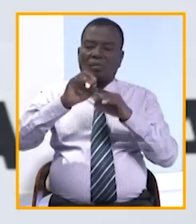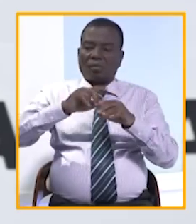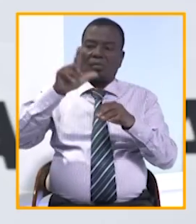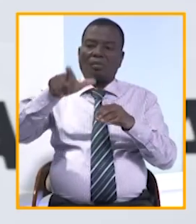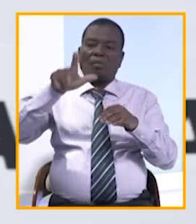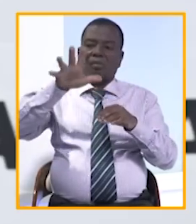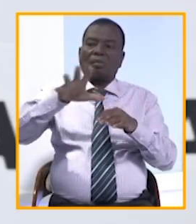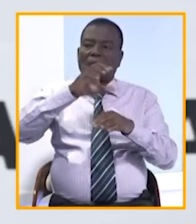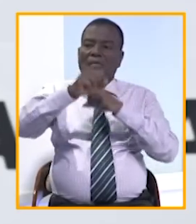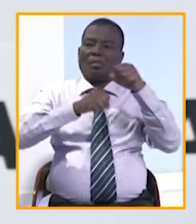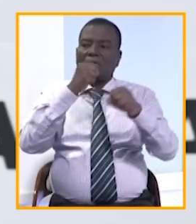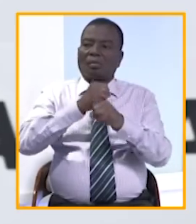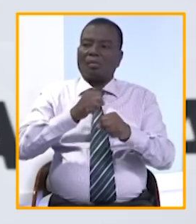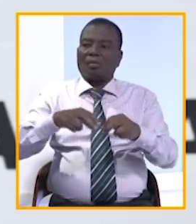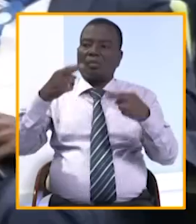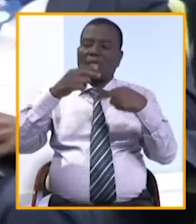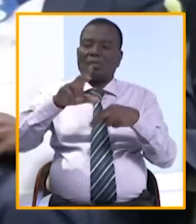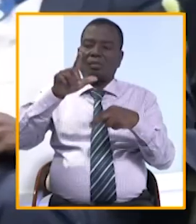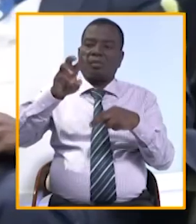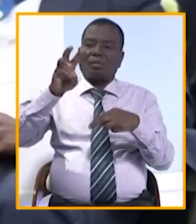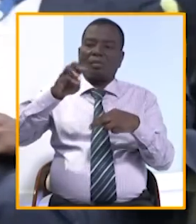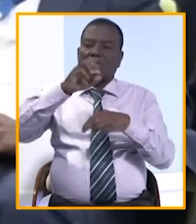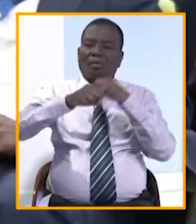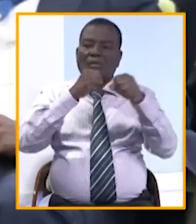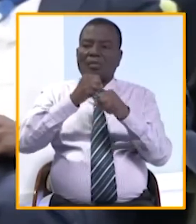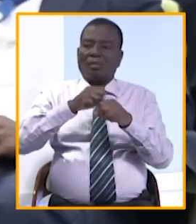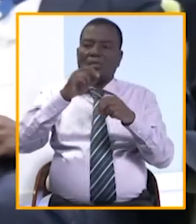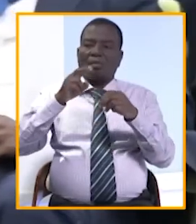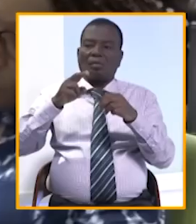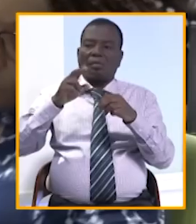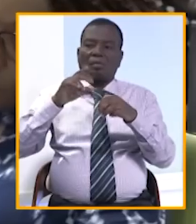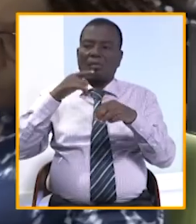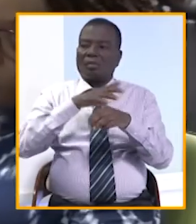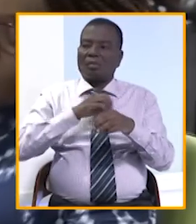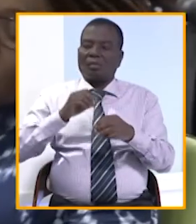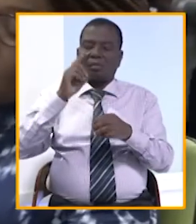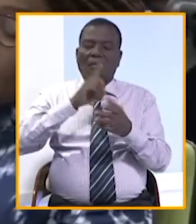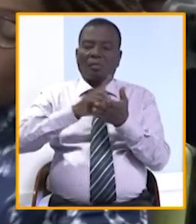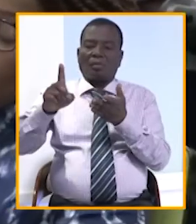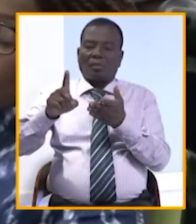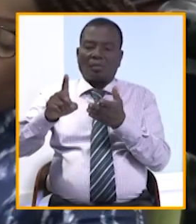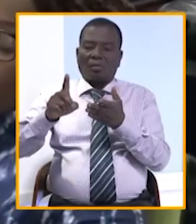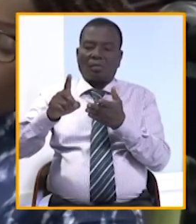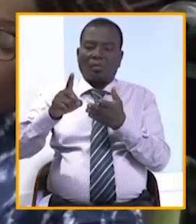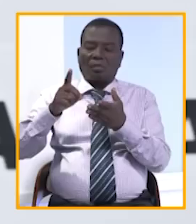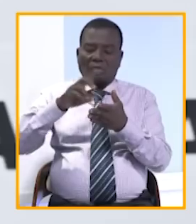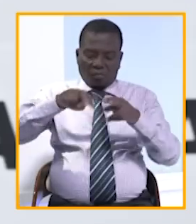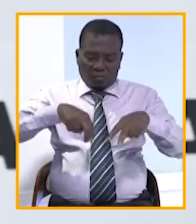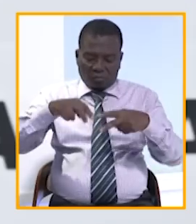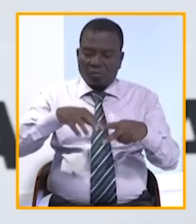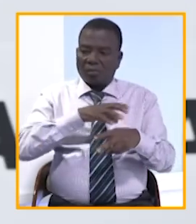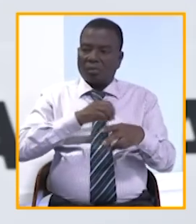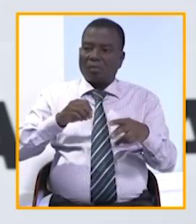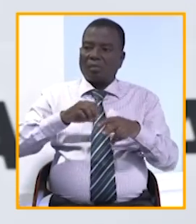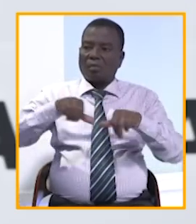qui résulte de 60 années d'histoire, l'Institut lance une semaine dédiée à la recherche et à l'innovation. Il est